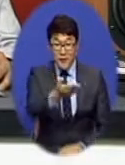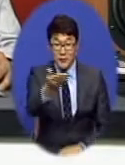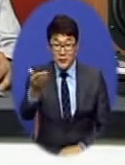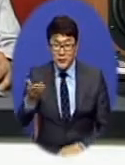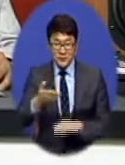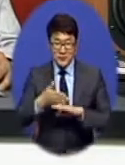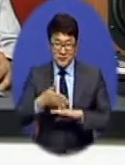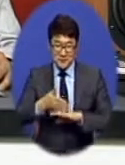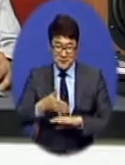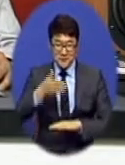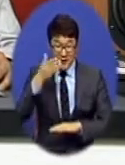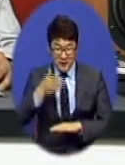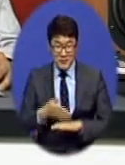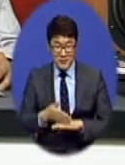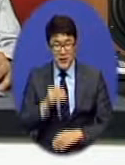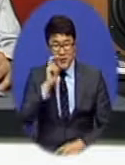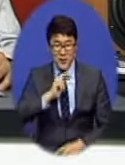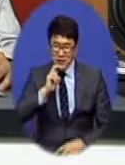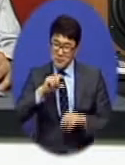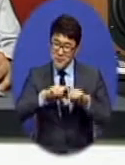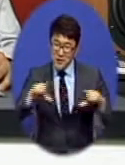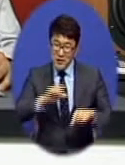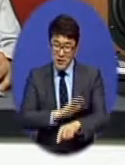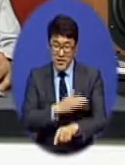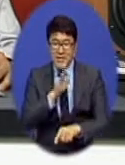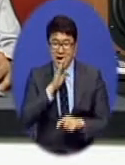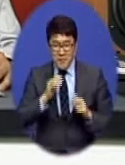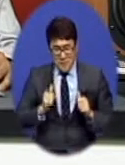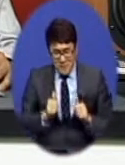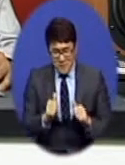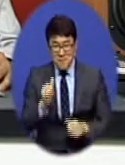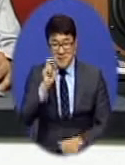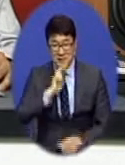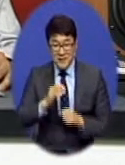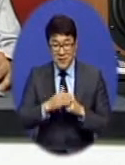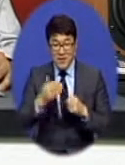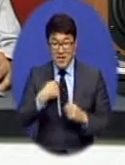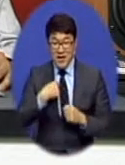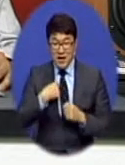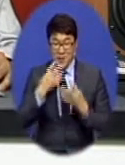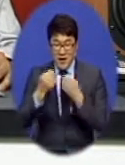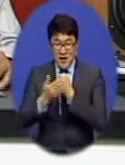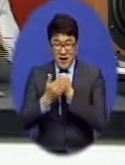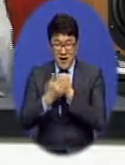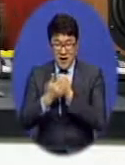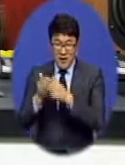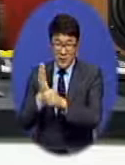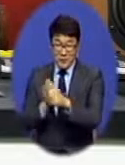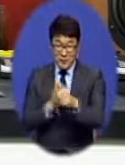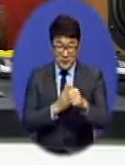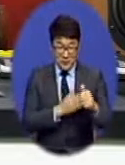여러분, 감사합니다. 네. 아, 노래는 못 부르지만은 성심성의껏 부를 거니까, 저에게 많이 협조해 주시기 바랍니다. 아~